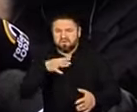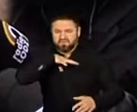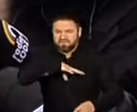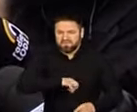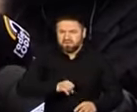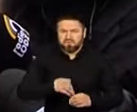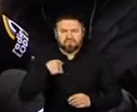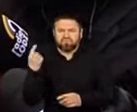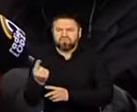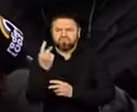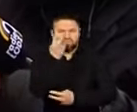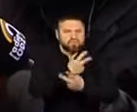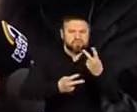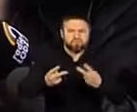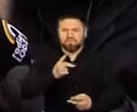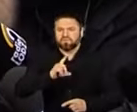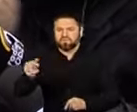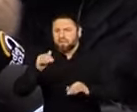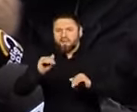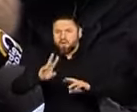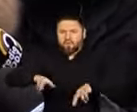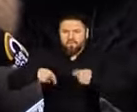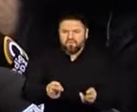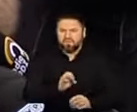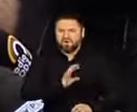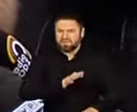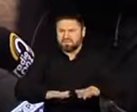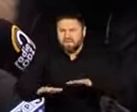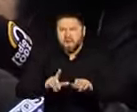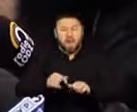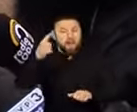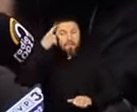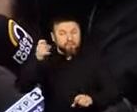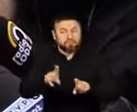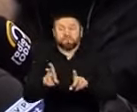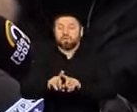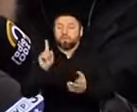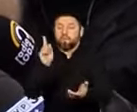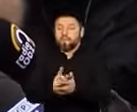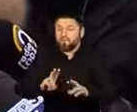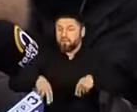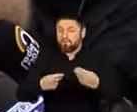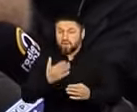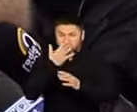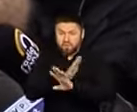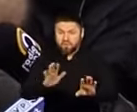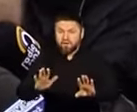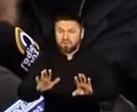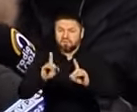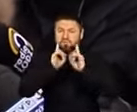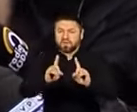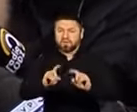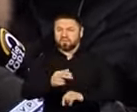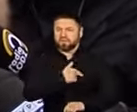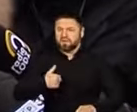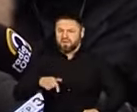tamtej tułaczki, którzy nie mogli wrócić w to miejsce, ale i pamięć tych, którzy wrócili i dają świadectwo prawdzie, że